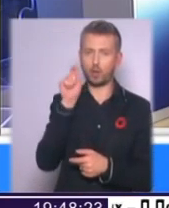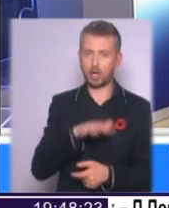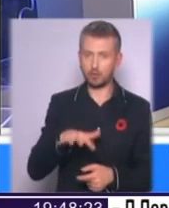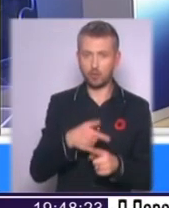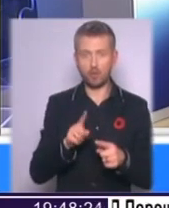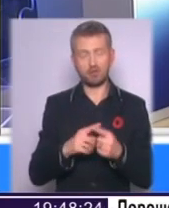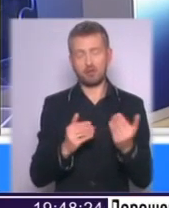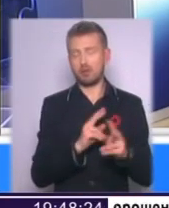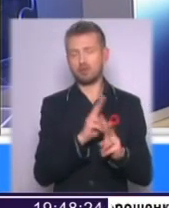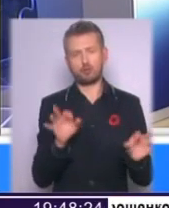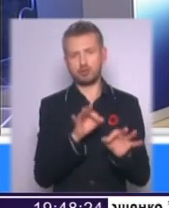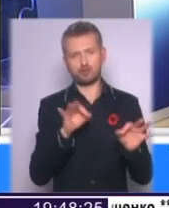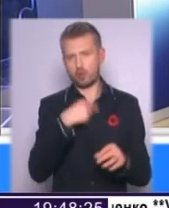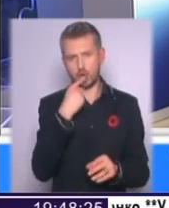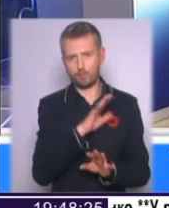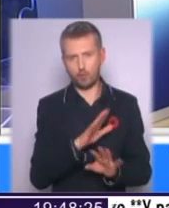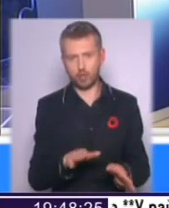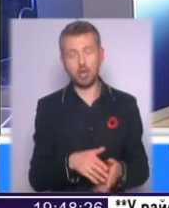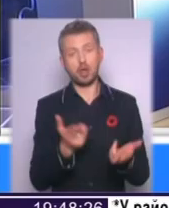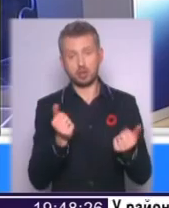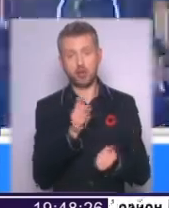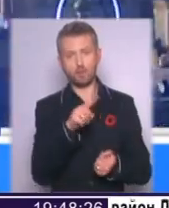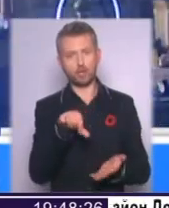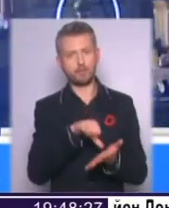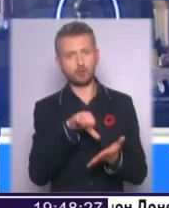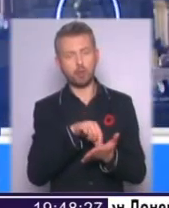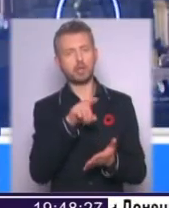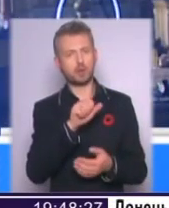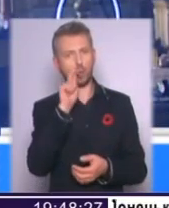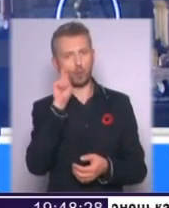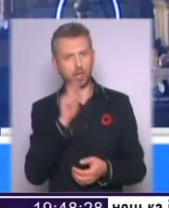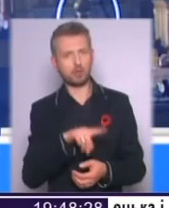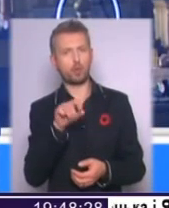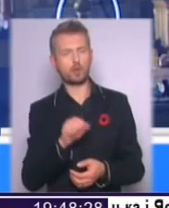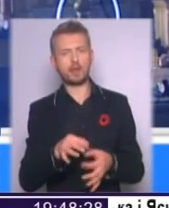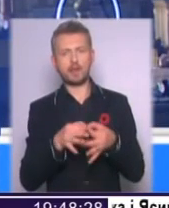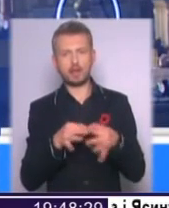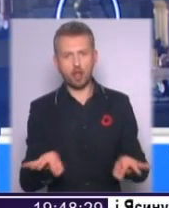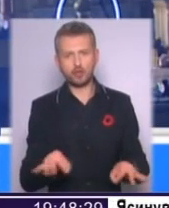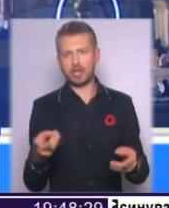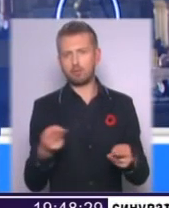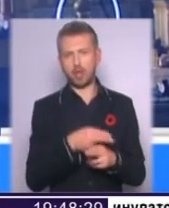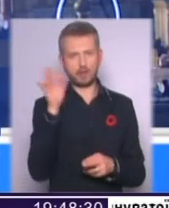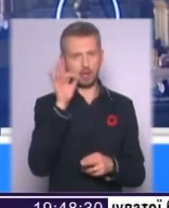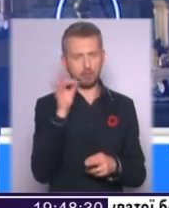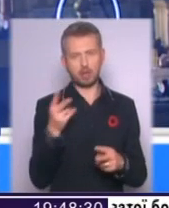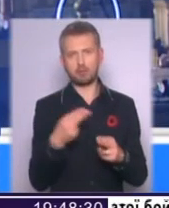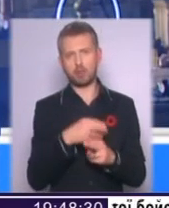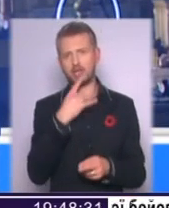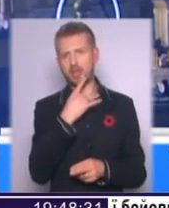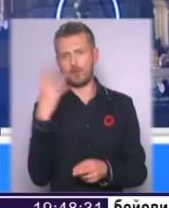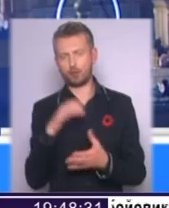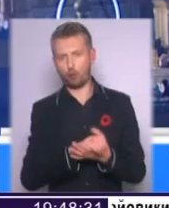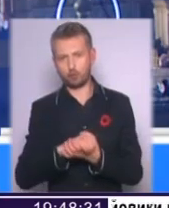їх ніхто нічого не говорить. Да, вони виступали за Україну, за незалежність, без Германії, без Совєтського Союзу,